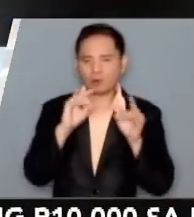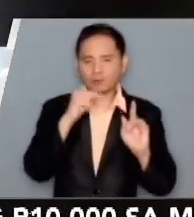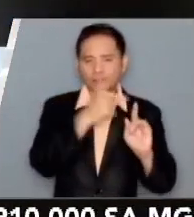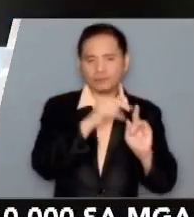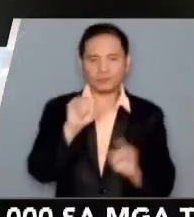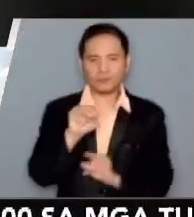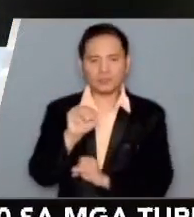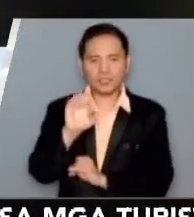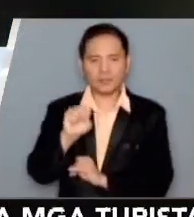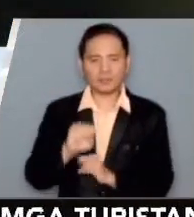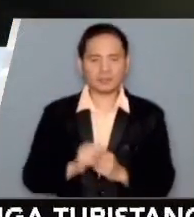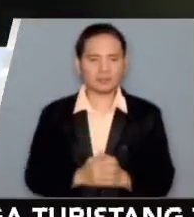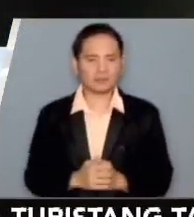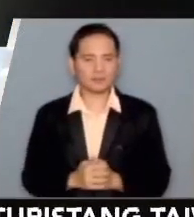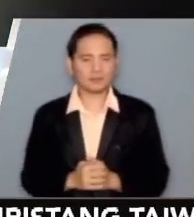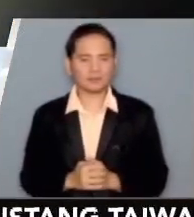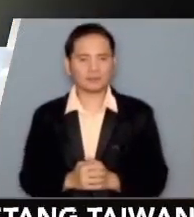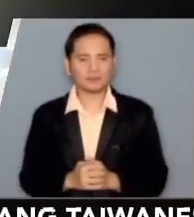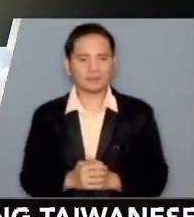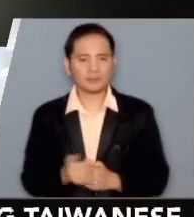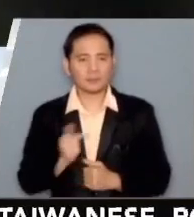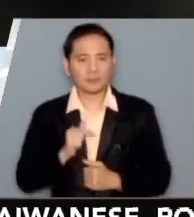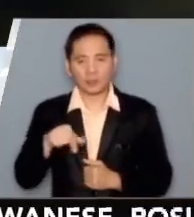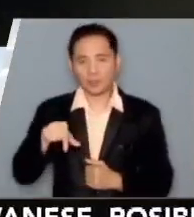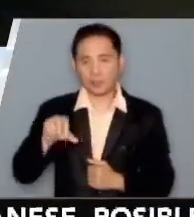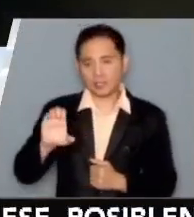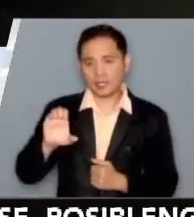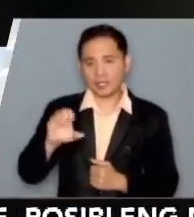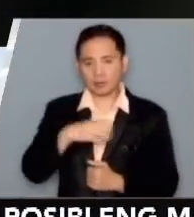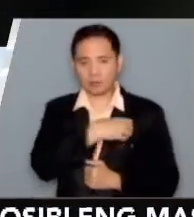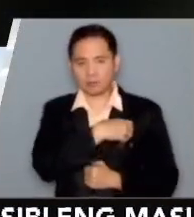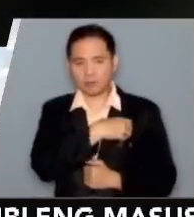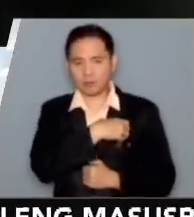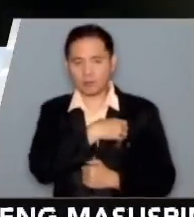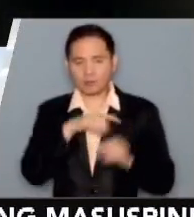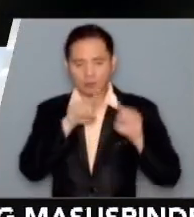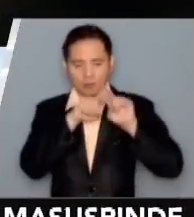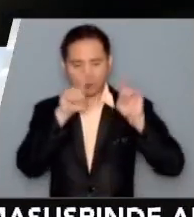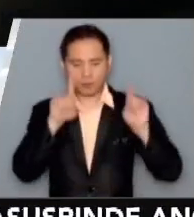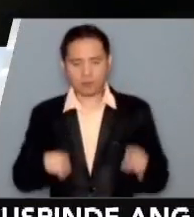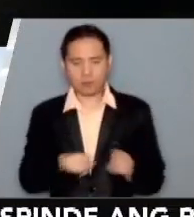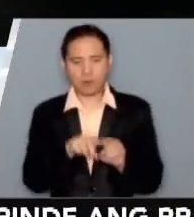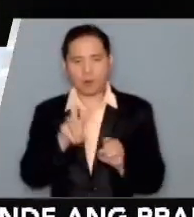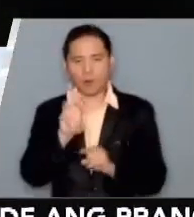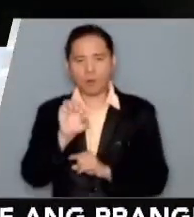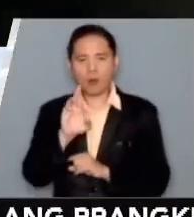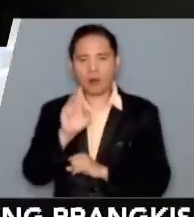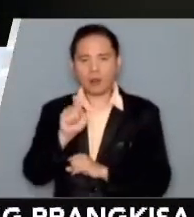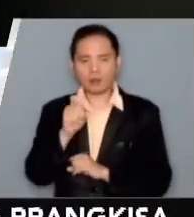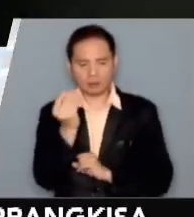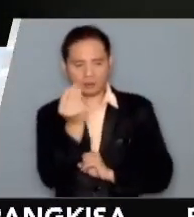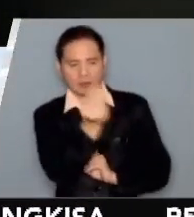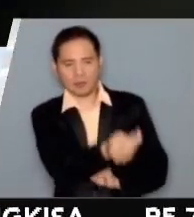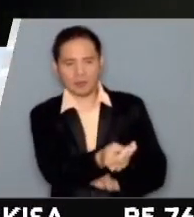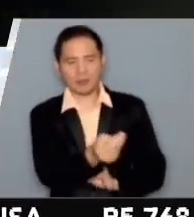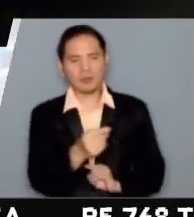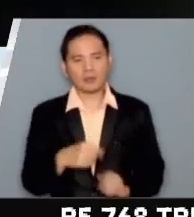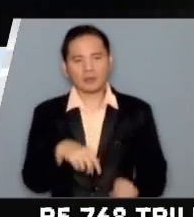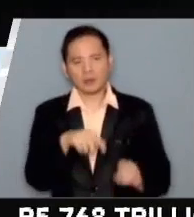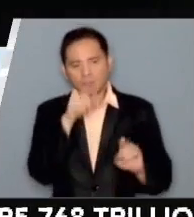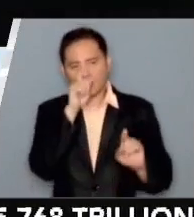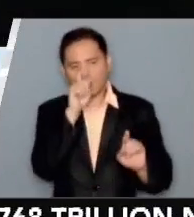Isinilbi ng mga operatiba ng QCPD Station 15 ang warrant of arrest laban sa 37 anyos sa lalaki sa Barangay Bahay Toro, Quezon